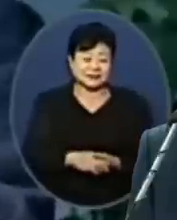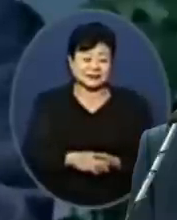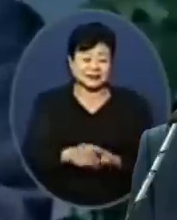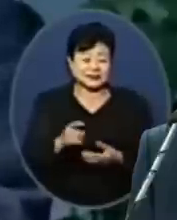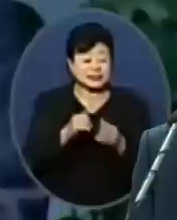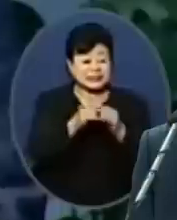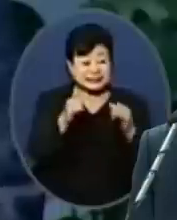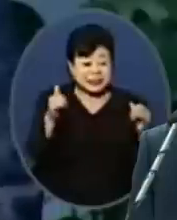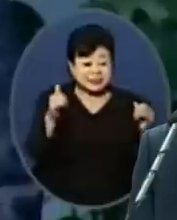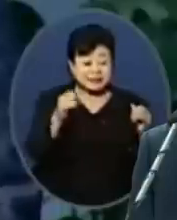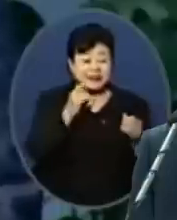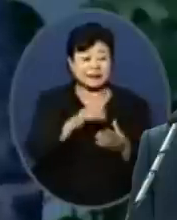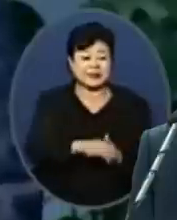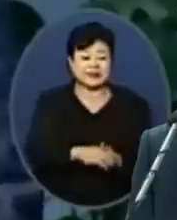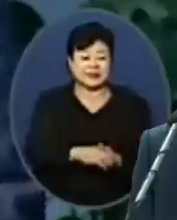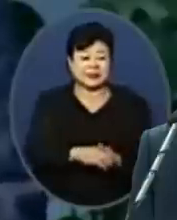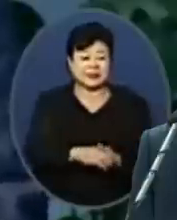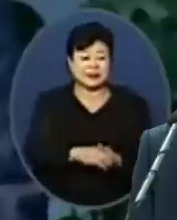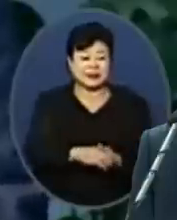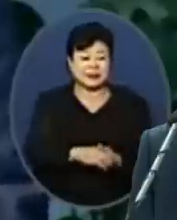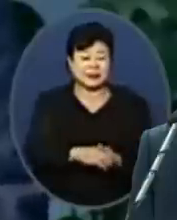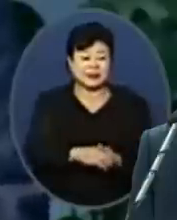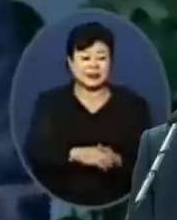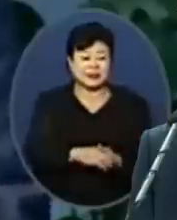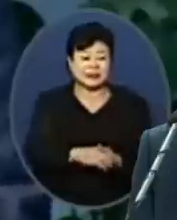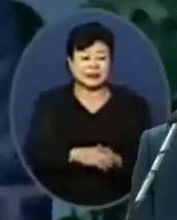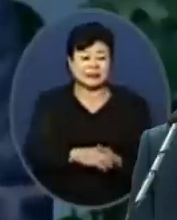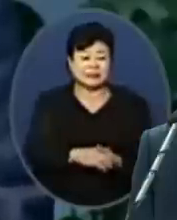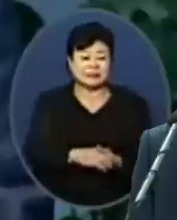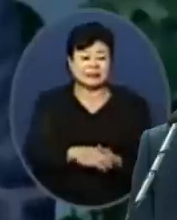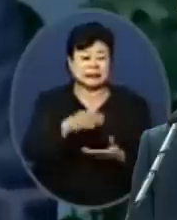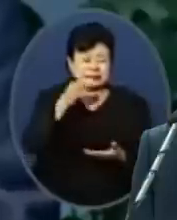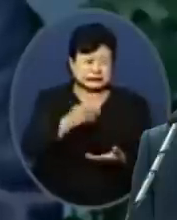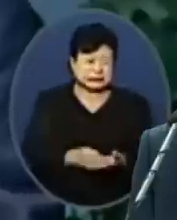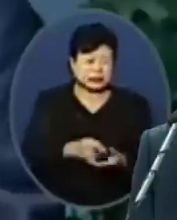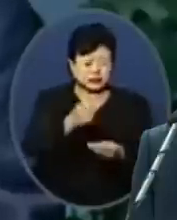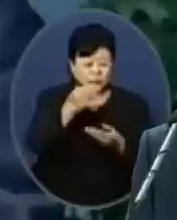어떤 사람은 말하기를 그렇게 너무 헐값으로 구원을 받느냐?